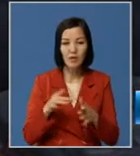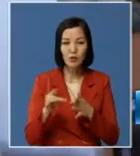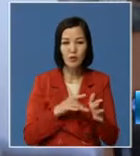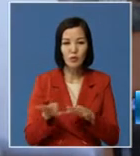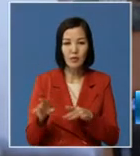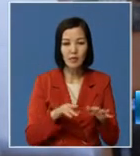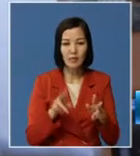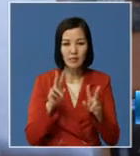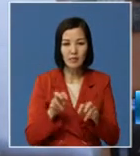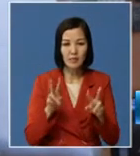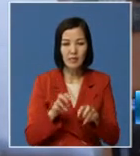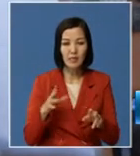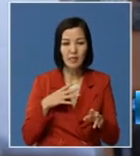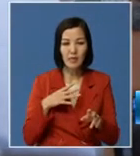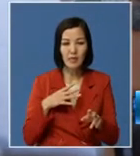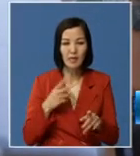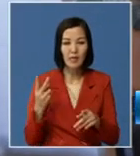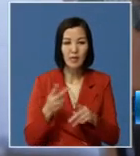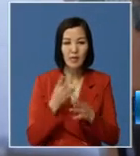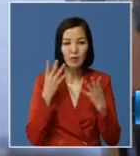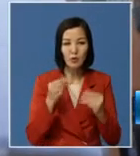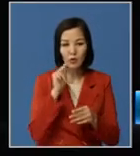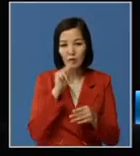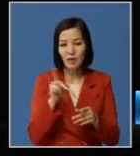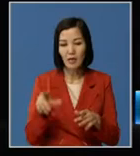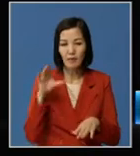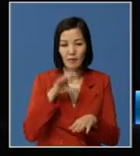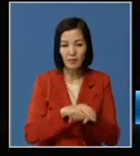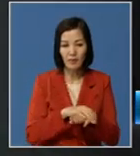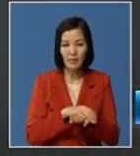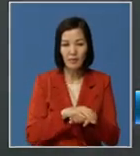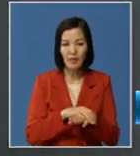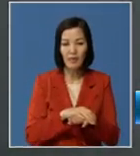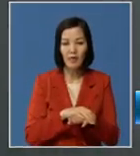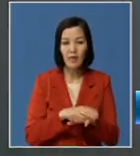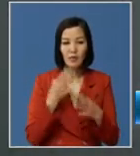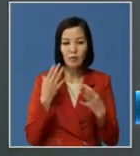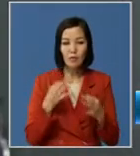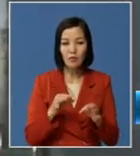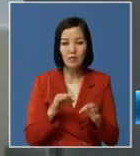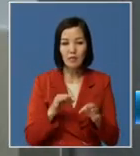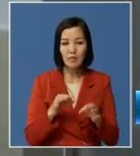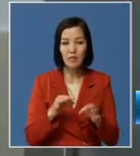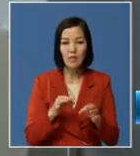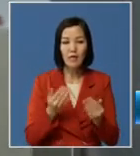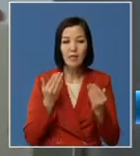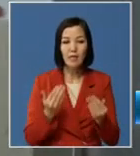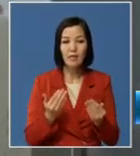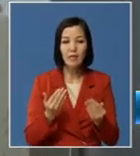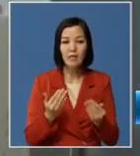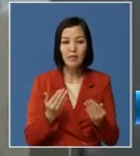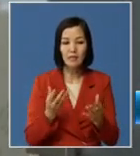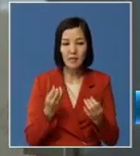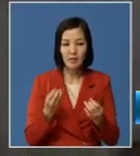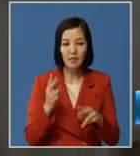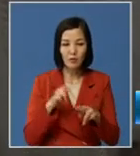түнімен қарақшыларды іздейді. Ізіне түсіп, екінші күдіктіні де анықтайды. Ол шартты түрде бостандықта жүрген екен. Ендігі оның біраз жылы